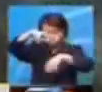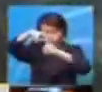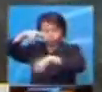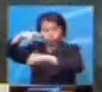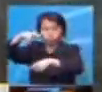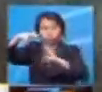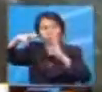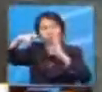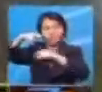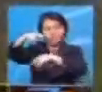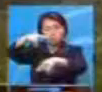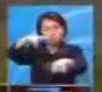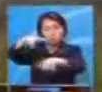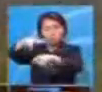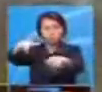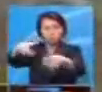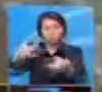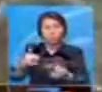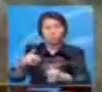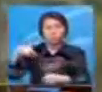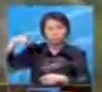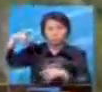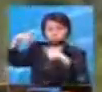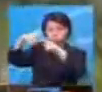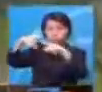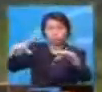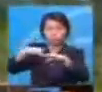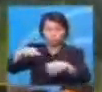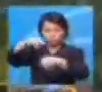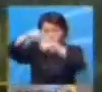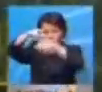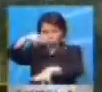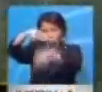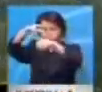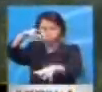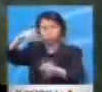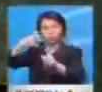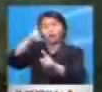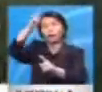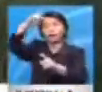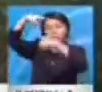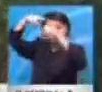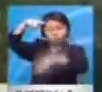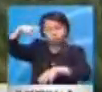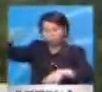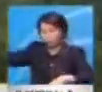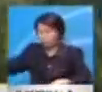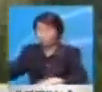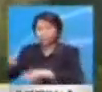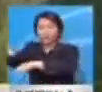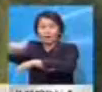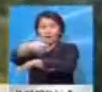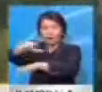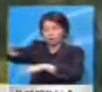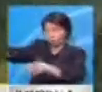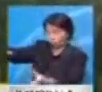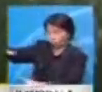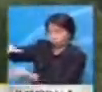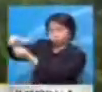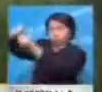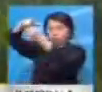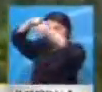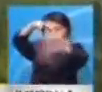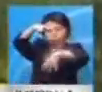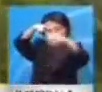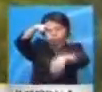cl415 MP pesawat tersebut melakukan pengebuman air dari udara dan mengambil air laut dari kawasan pantai berhampiran